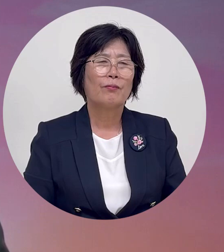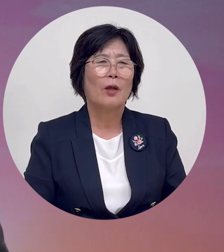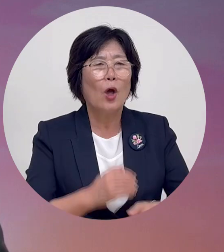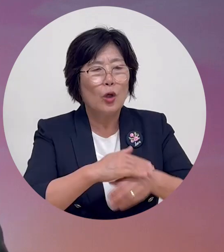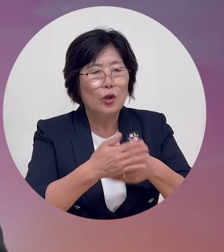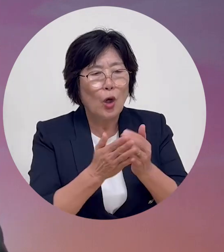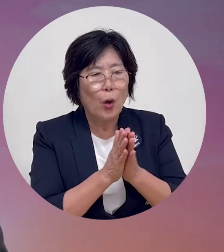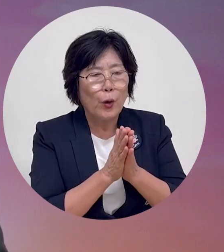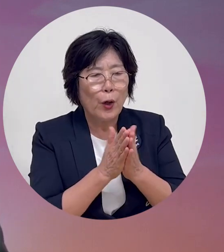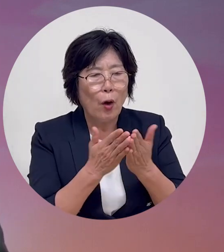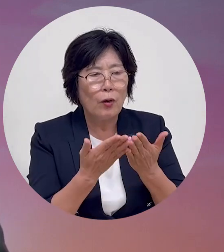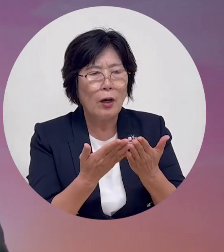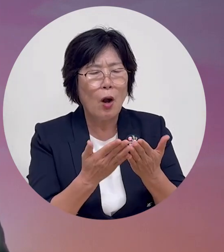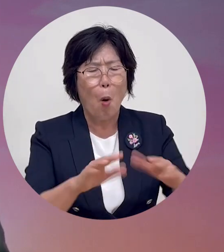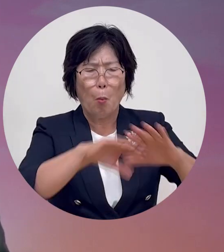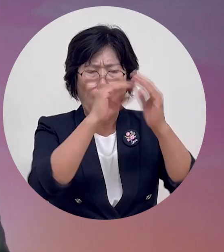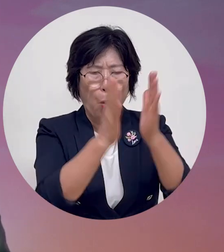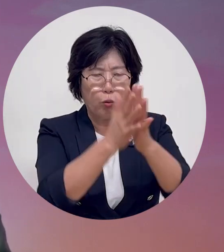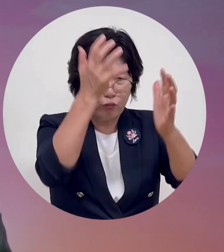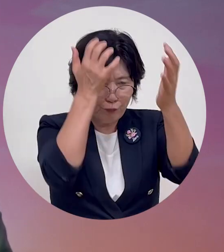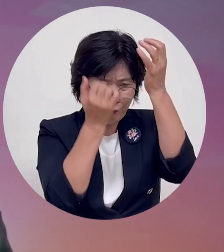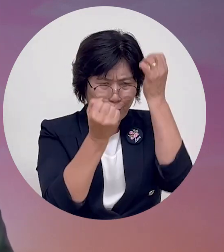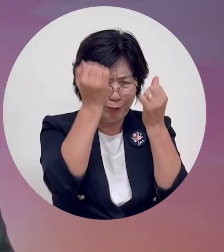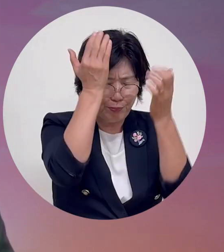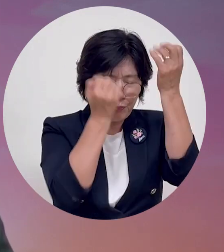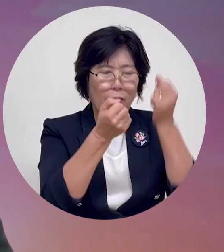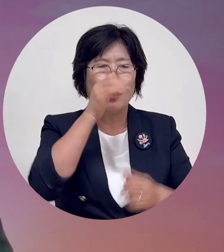성경을 줄줄줄 깨고 있고